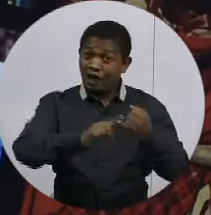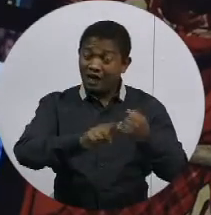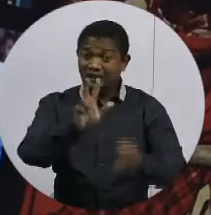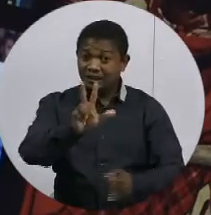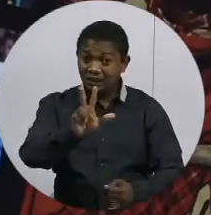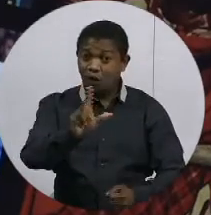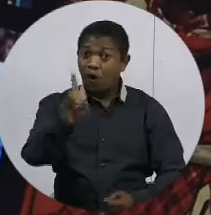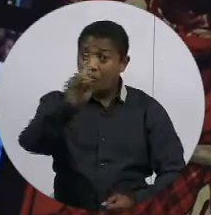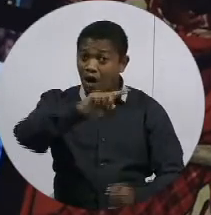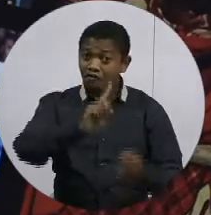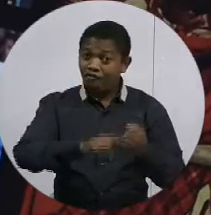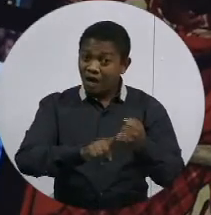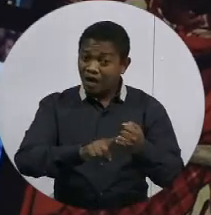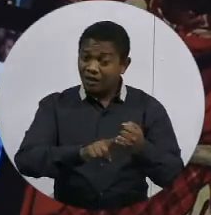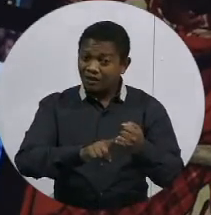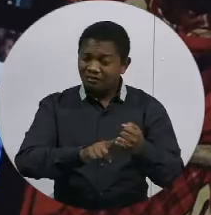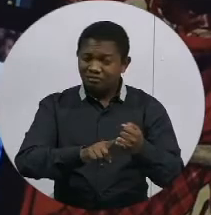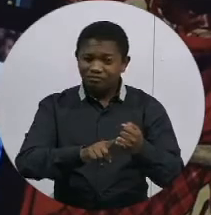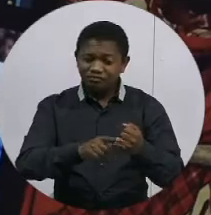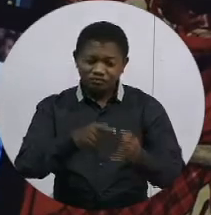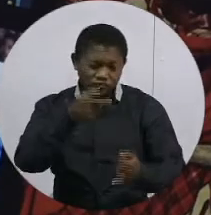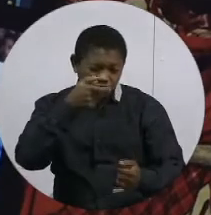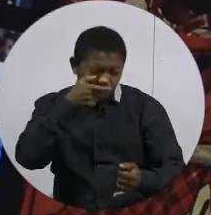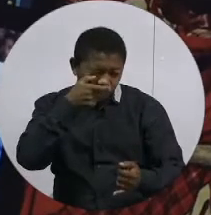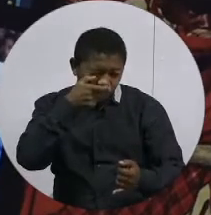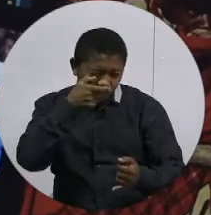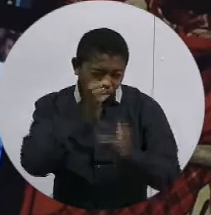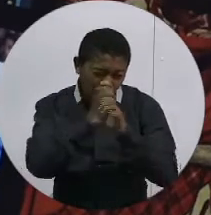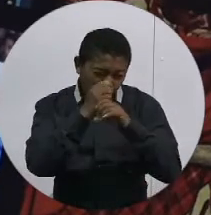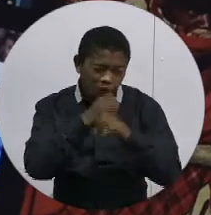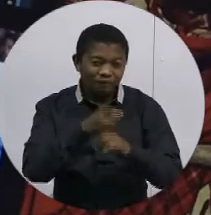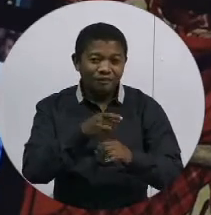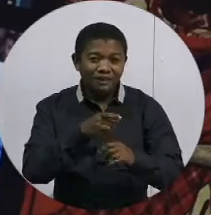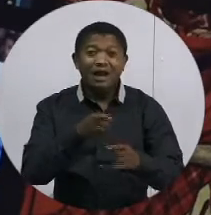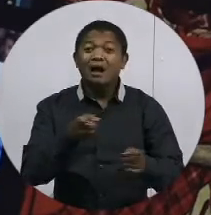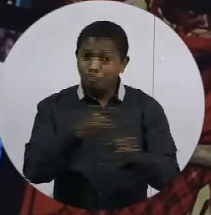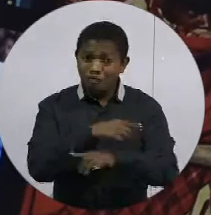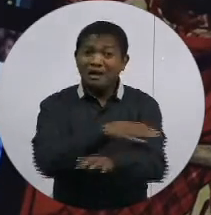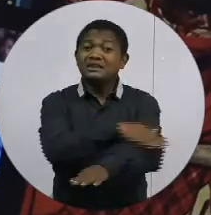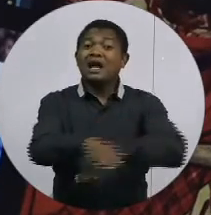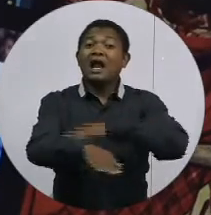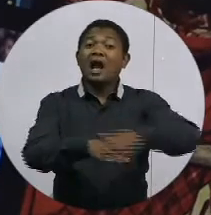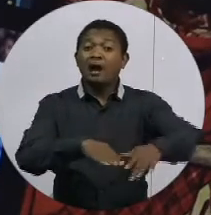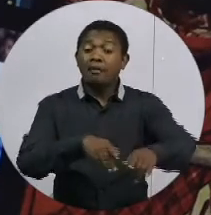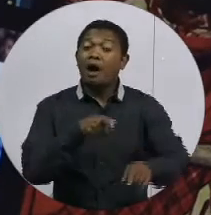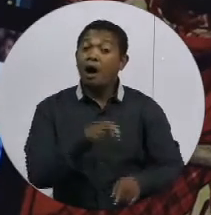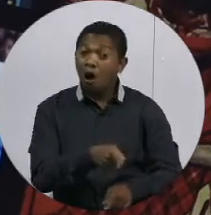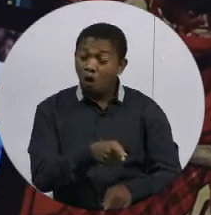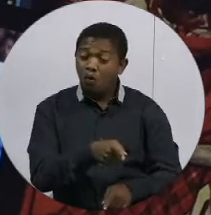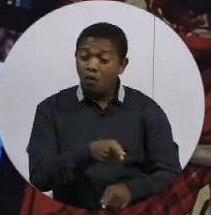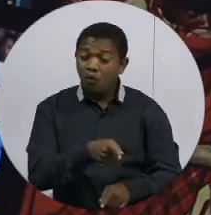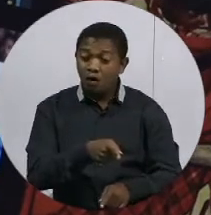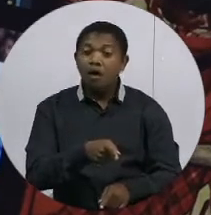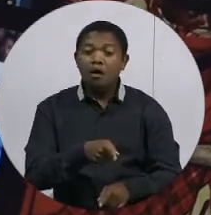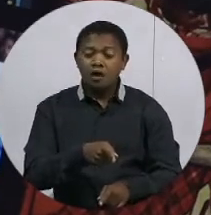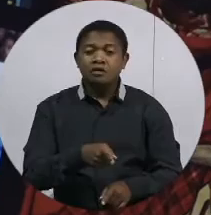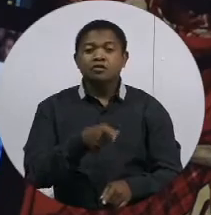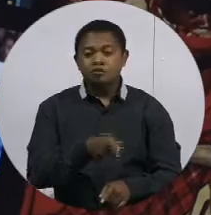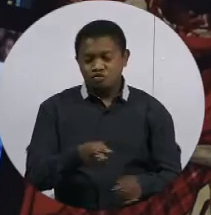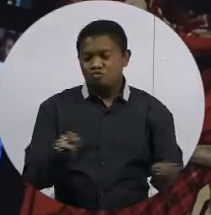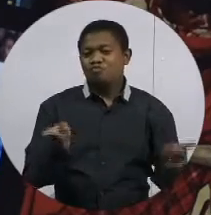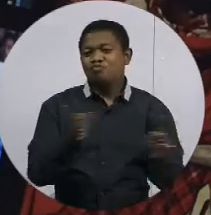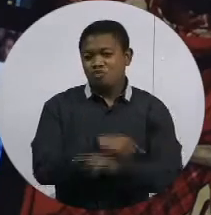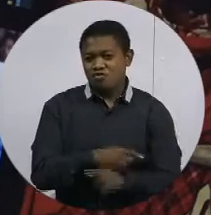aretina intsony izy, sitrana zany izy raha filaza azy a, dia efa azo raisina ho sitrana